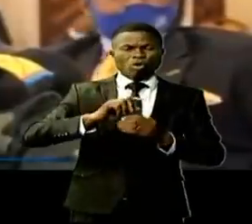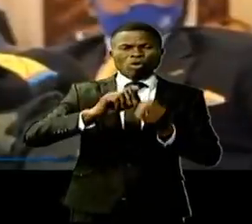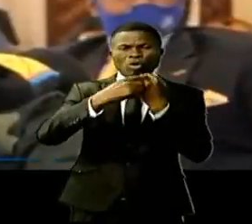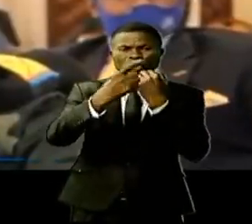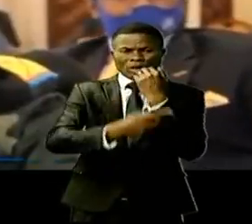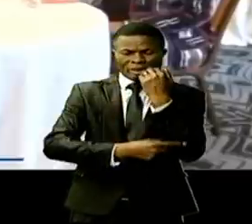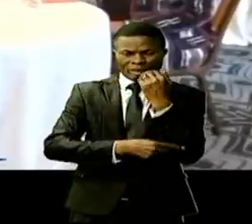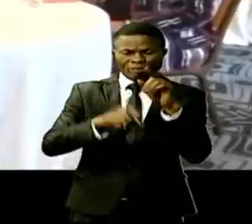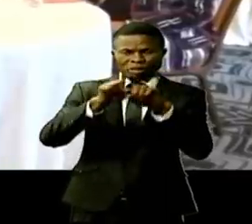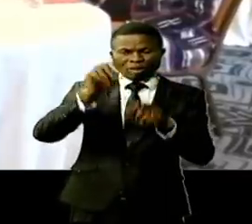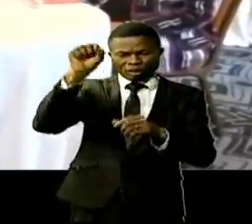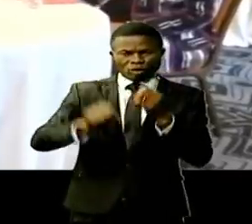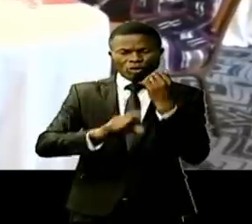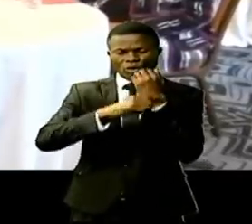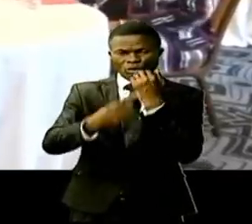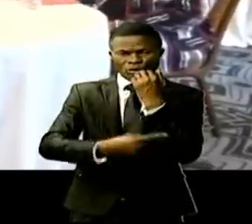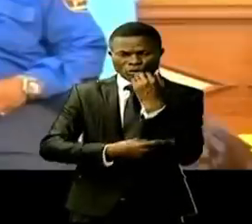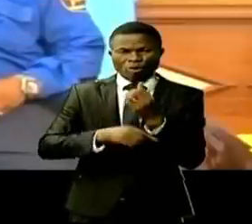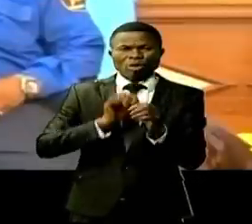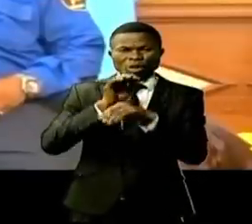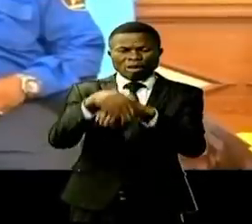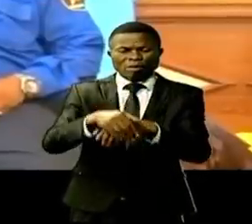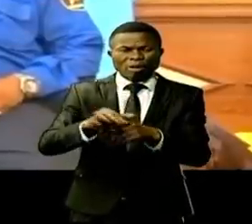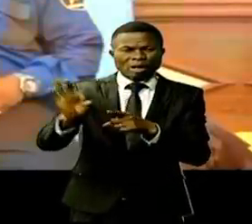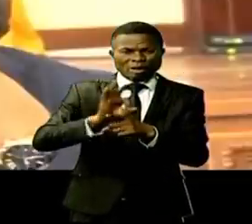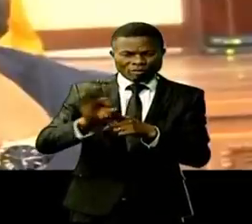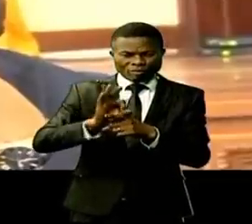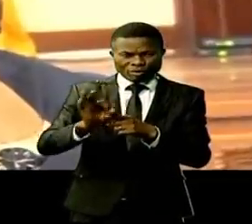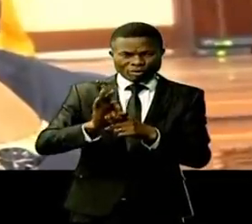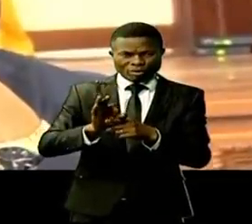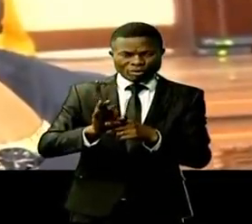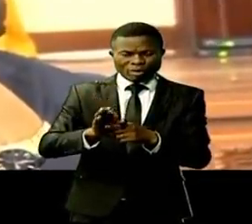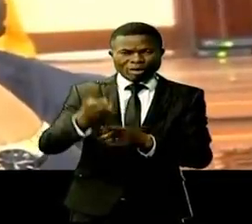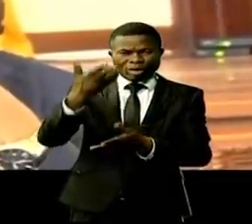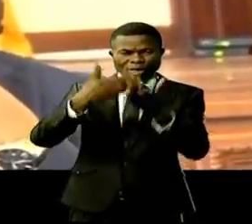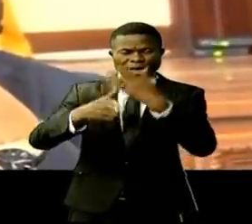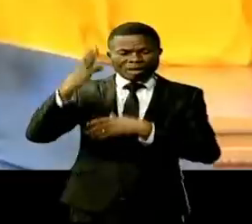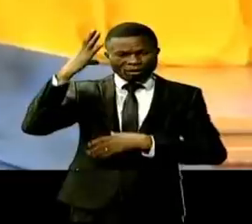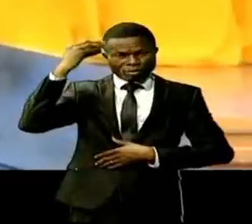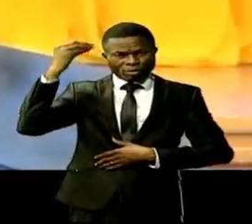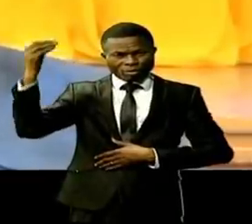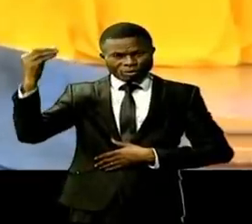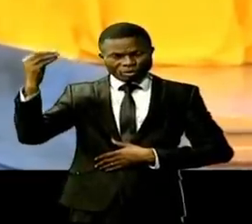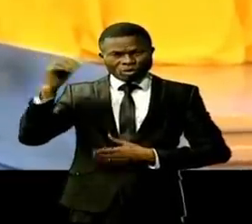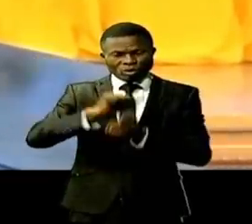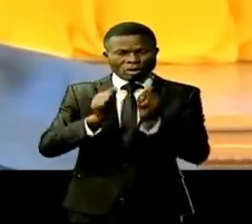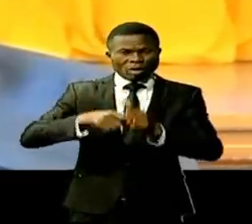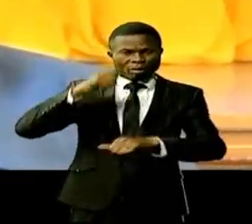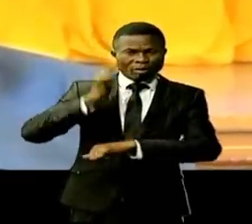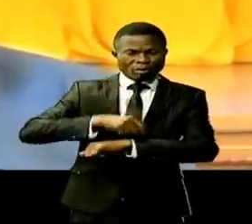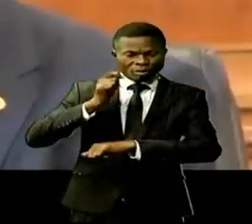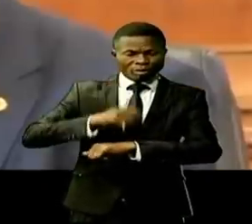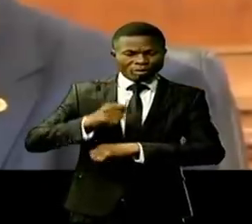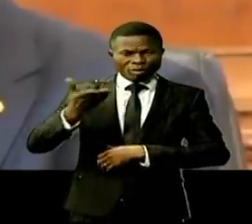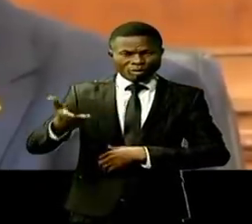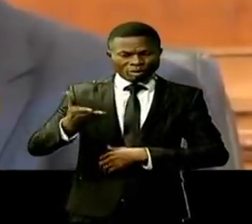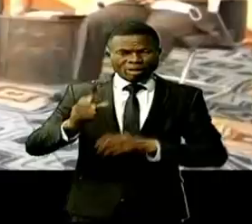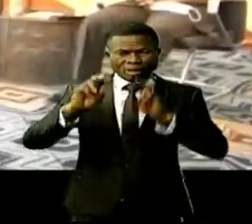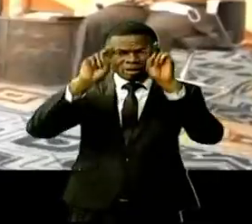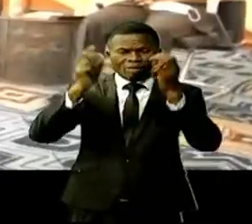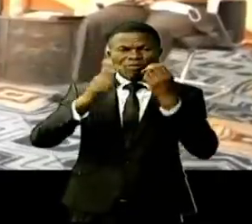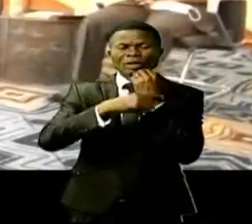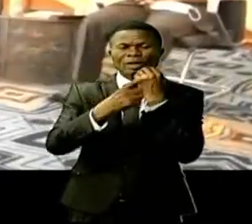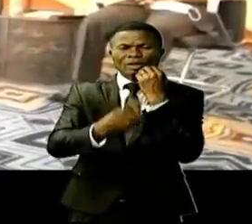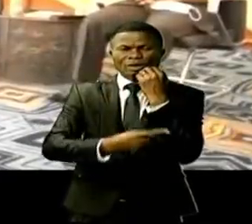et militaires, participent à une formation et échangent d'expériences sur la justice transitionnelle à Goma.